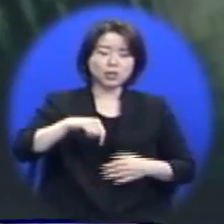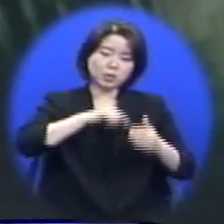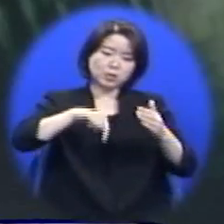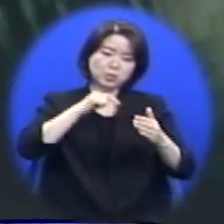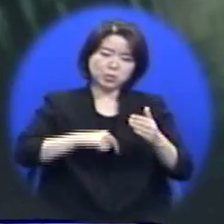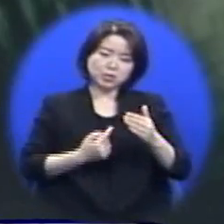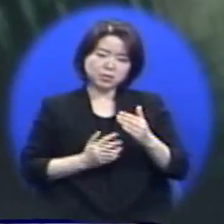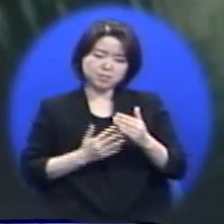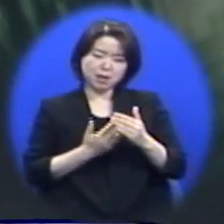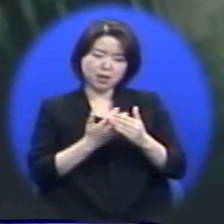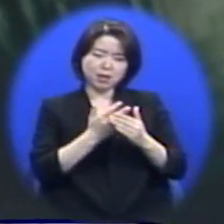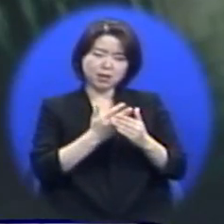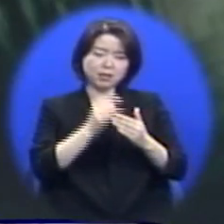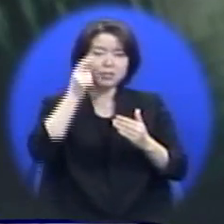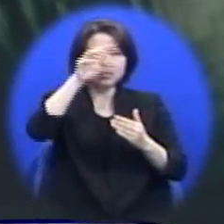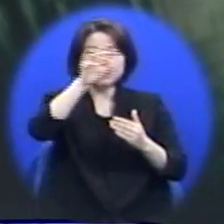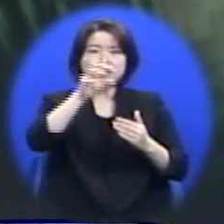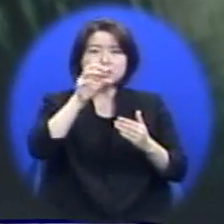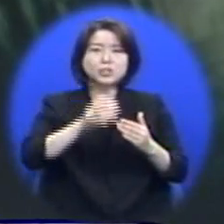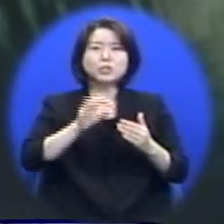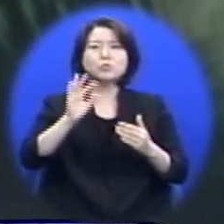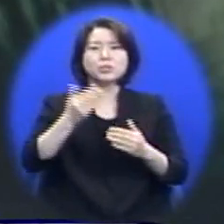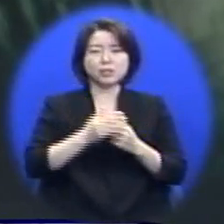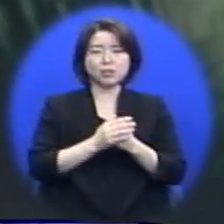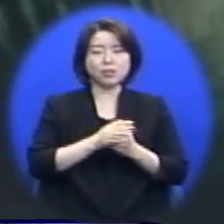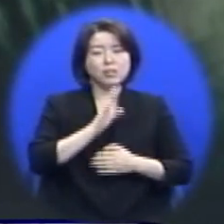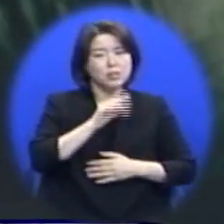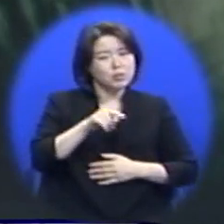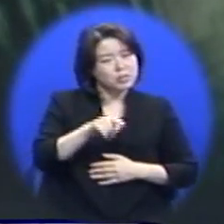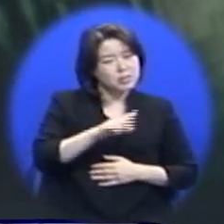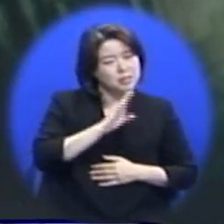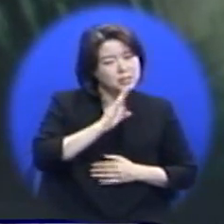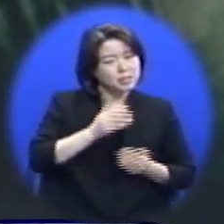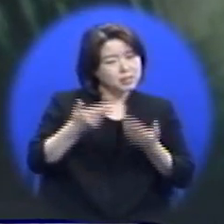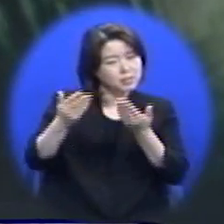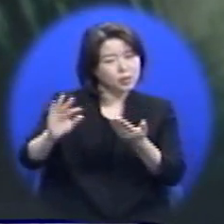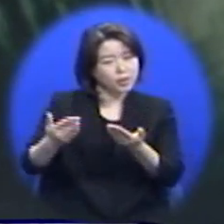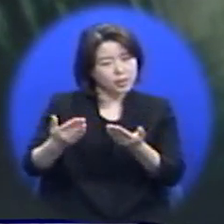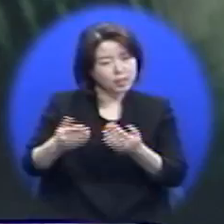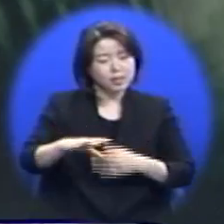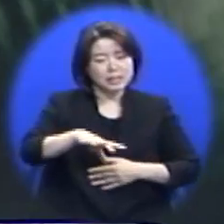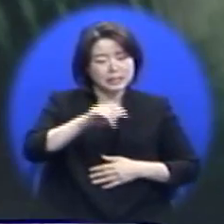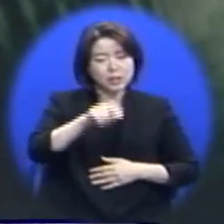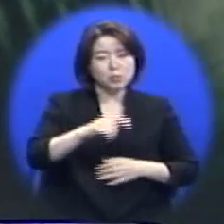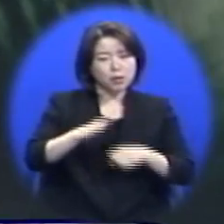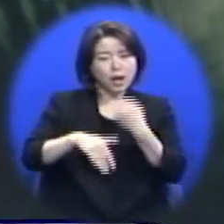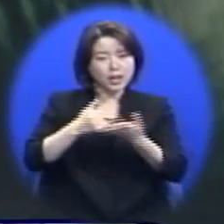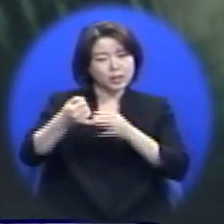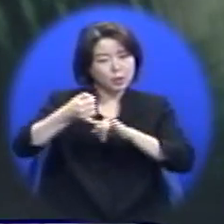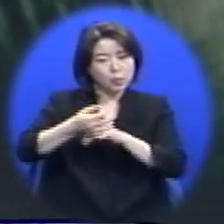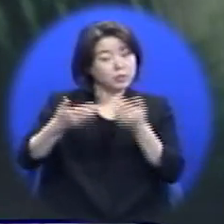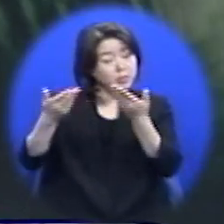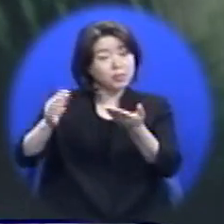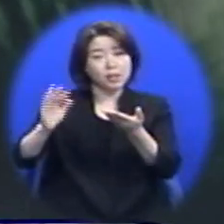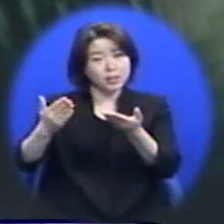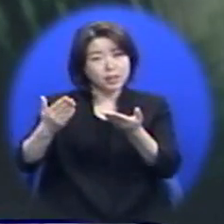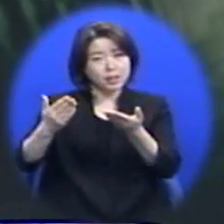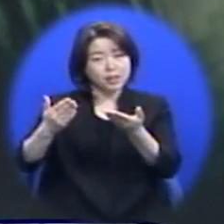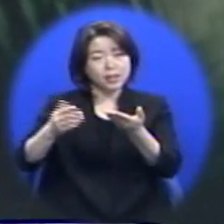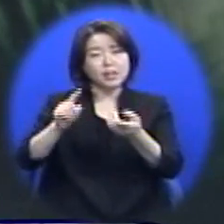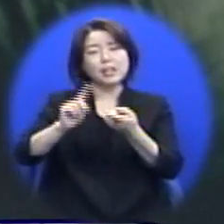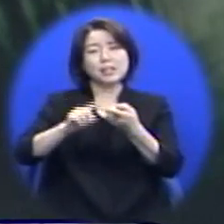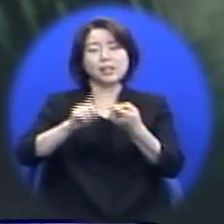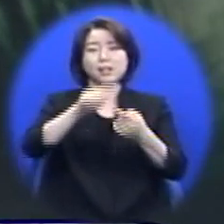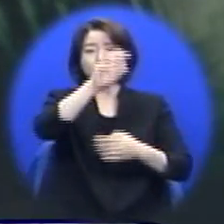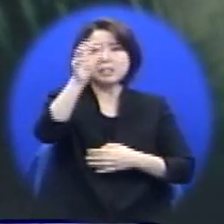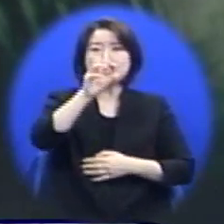나올 수밖에 없어요. 아, 이게 진짜 바쳐야 되는 거야? 아, 첫 것을 진짜 하나님께 꼭 드려야 되는 거야? 이런 질문이 나올